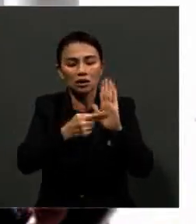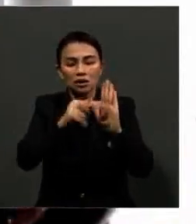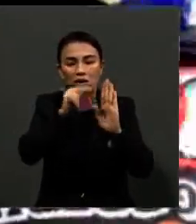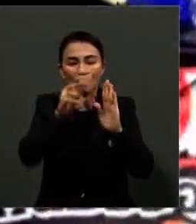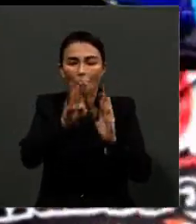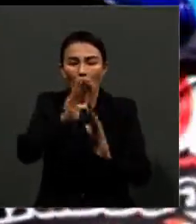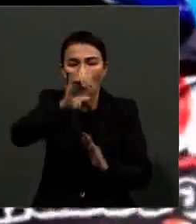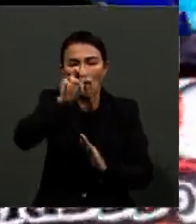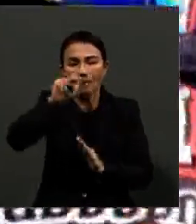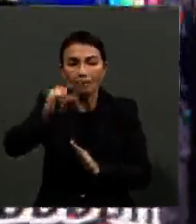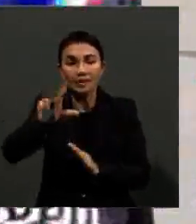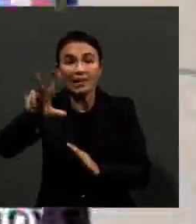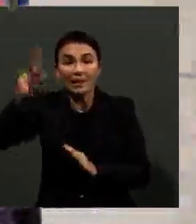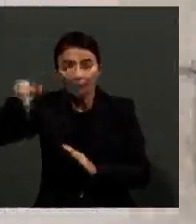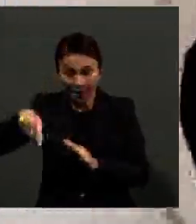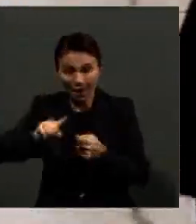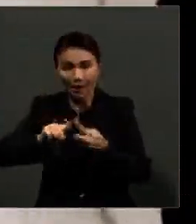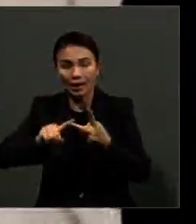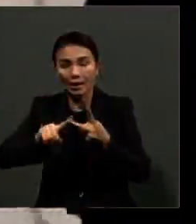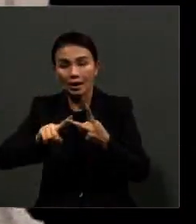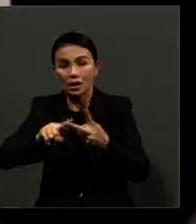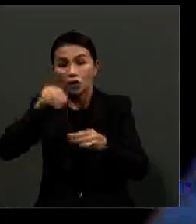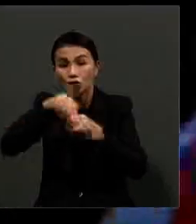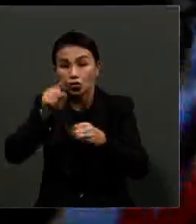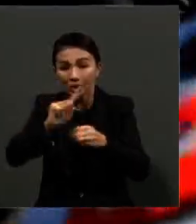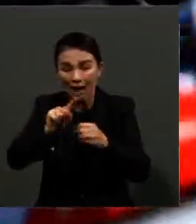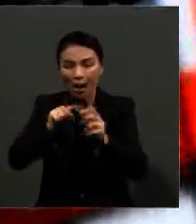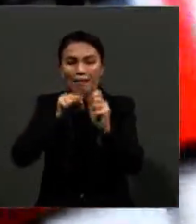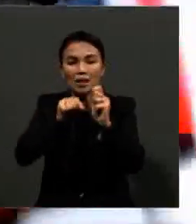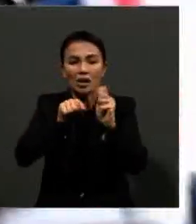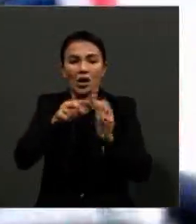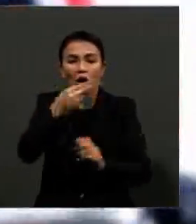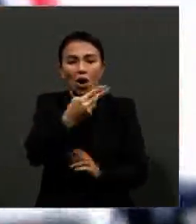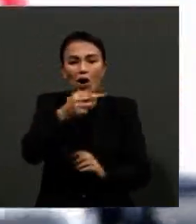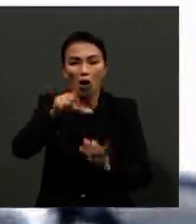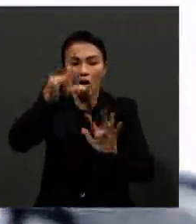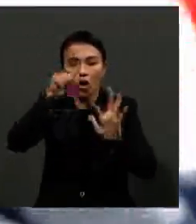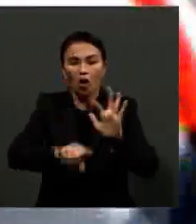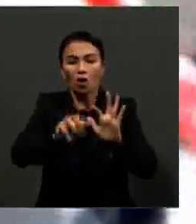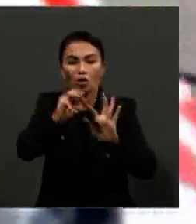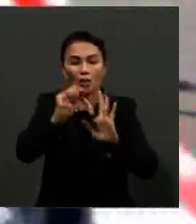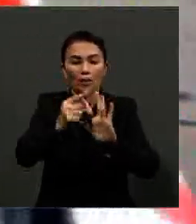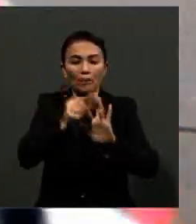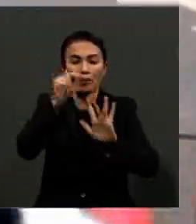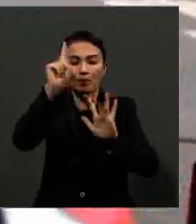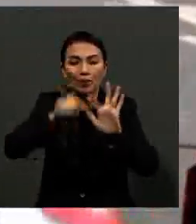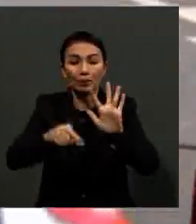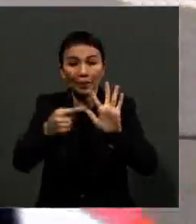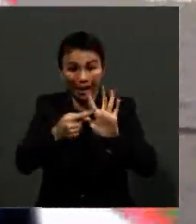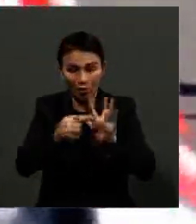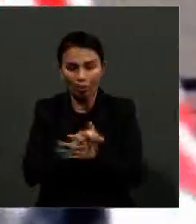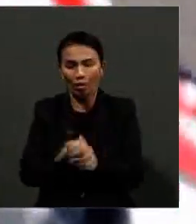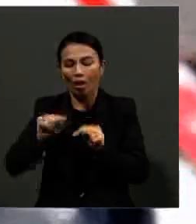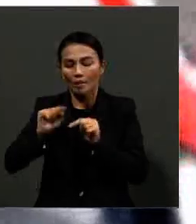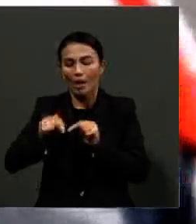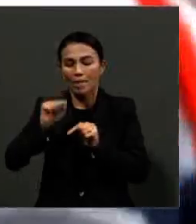ครับแล้วก็ทางหลวง 2372ตำบลนาเกาะอำเภอหลมเก่าด้านพันตำรวจโทวรบดินทร์เลิศศุภศิลป์